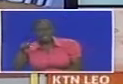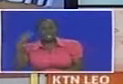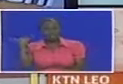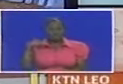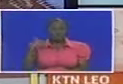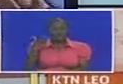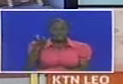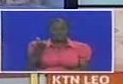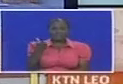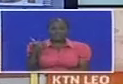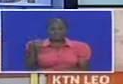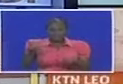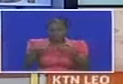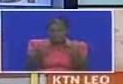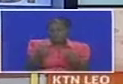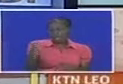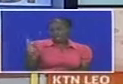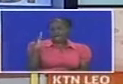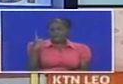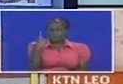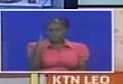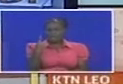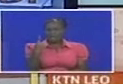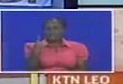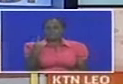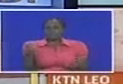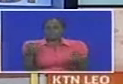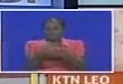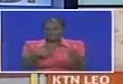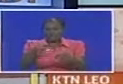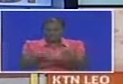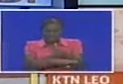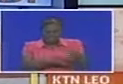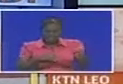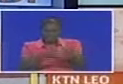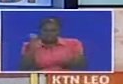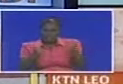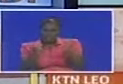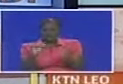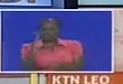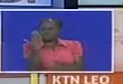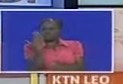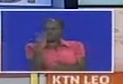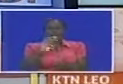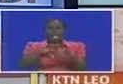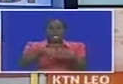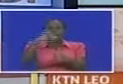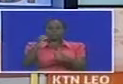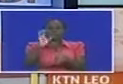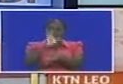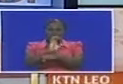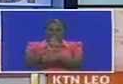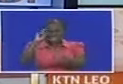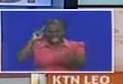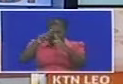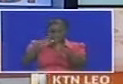hao walimjeruhi mlinzi wa kutumia panga na vifaa butu kabla ya kuiba vioo vya magari yaliyokuwa nje ya kanisa. Njama yao ya kuingia